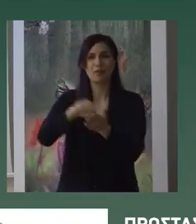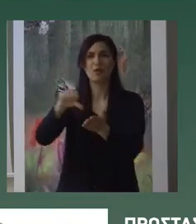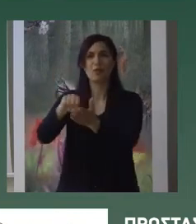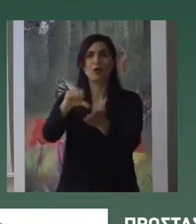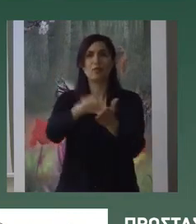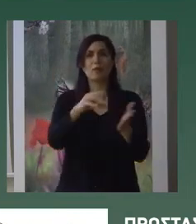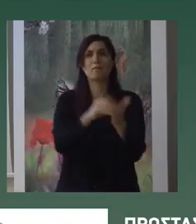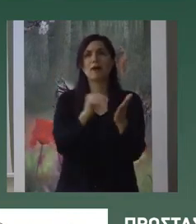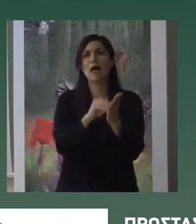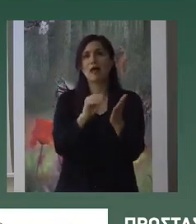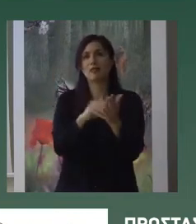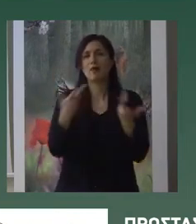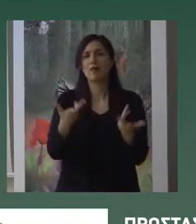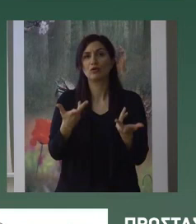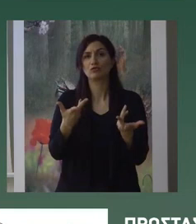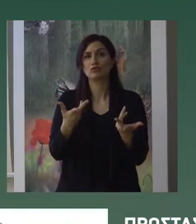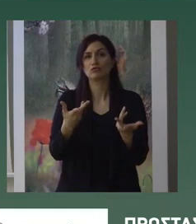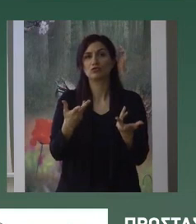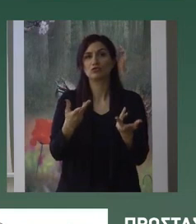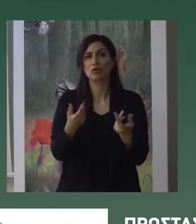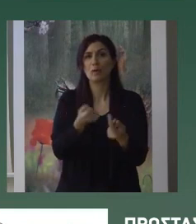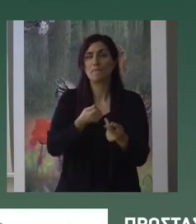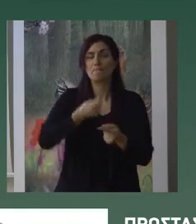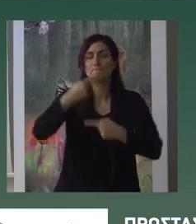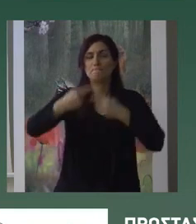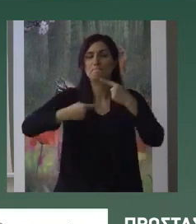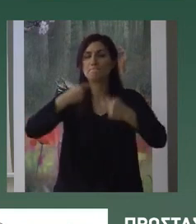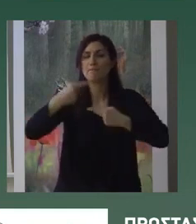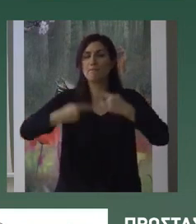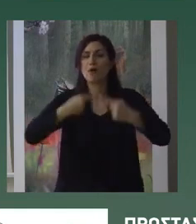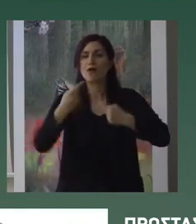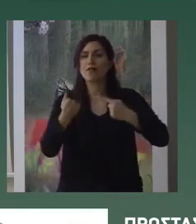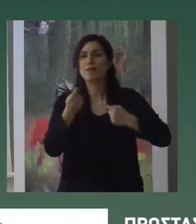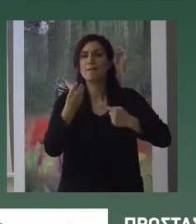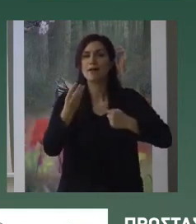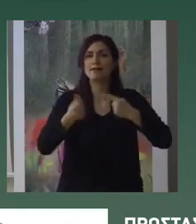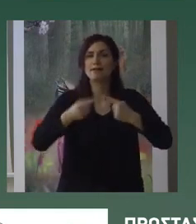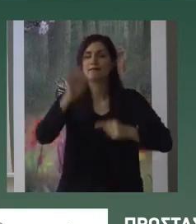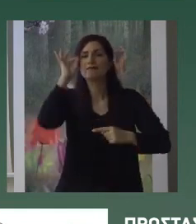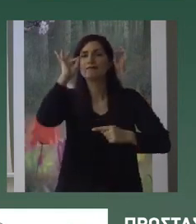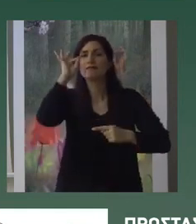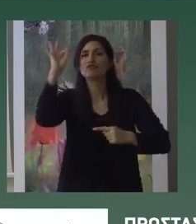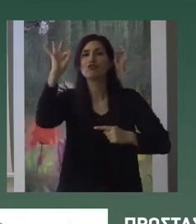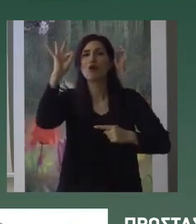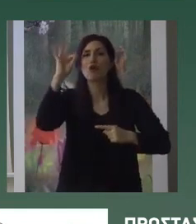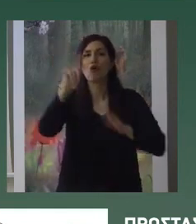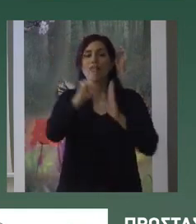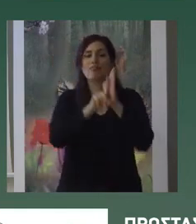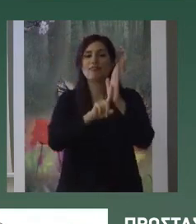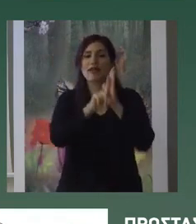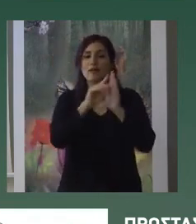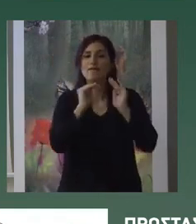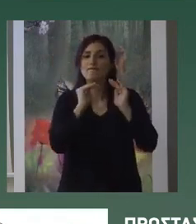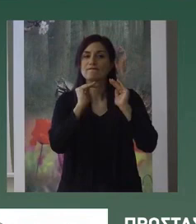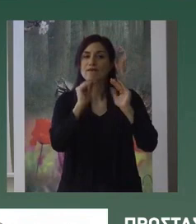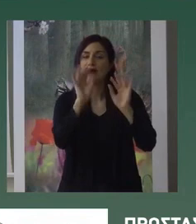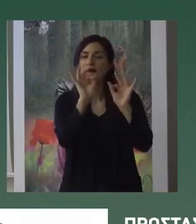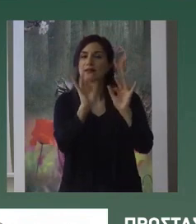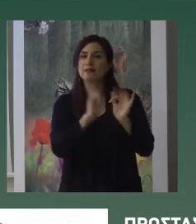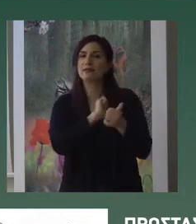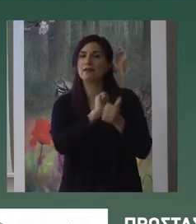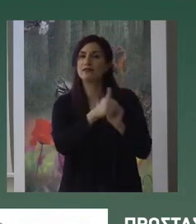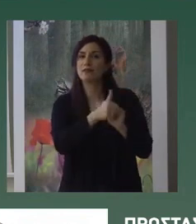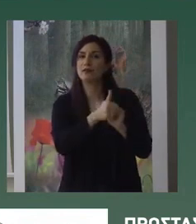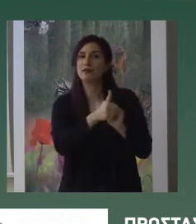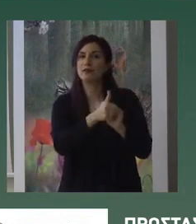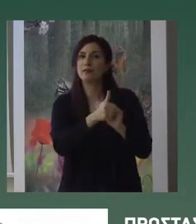μέσα, να βάλει έξυπνους μετρητές και συστήματα, τα BMS, τα οποία ρυθμίζουν τη θερμοκρασία μιας περιοχής, ενός μεγάλου κτηρίου, ανάλογα με τη χρήση του, ανάλογα